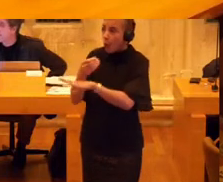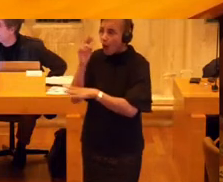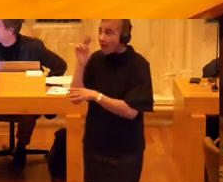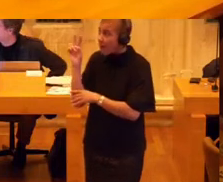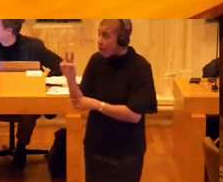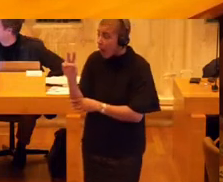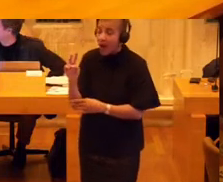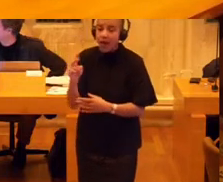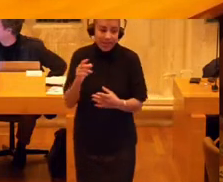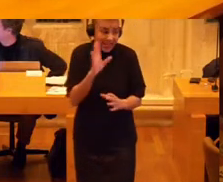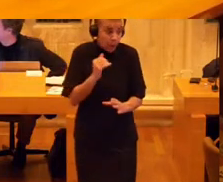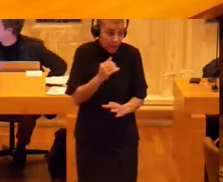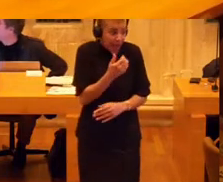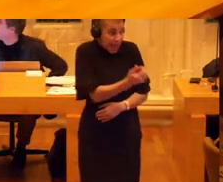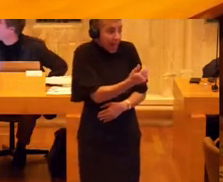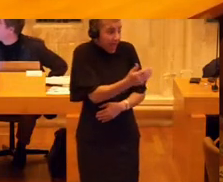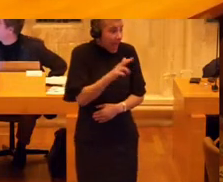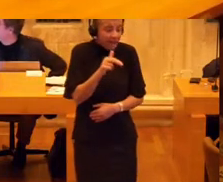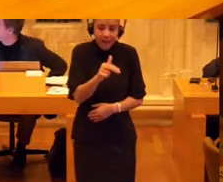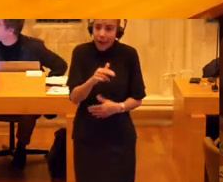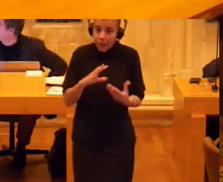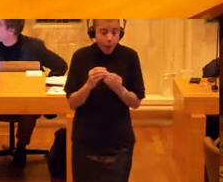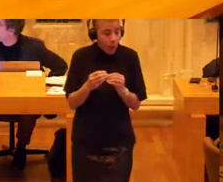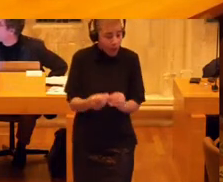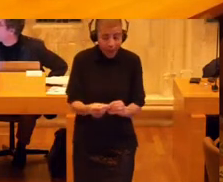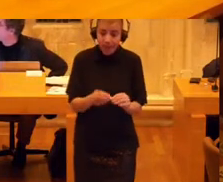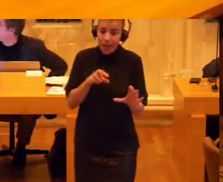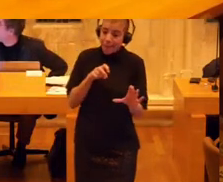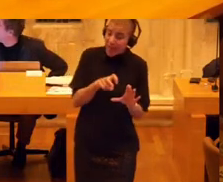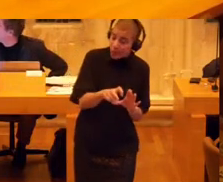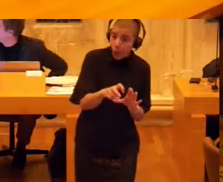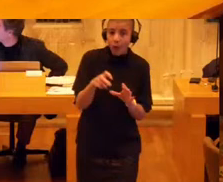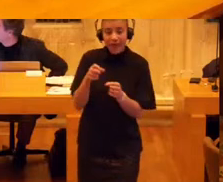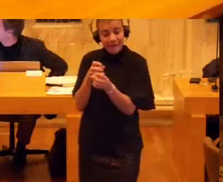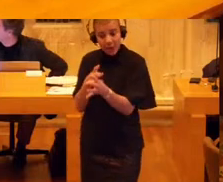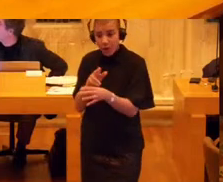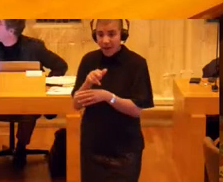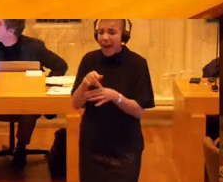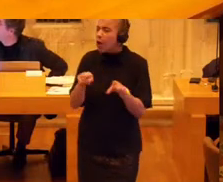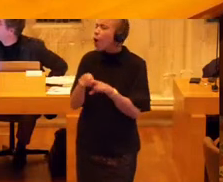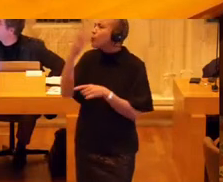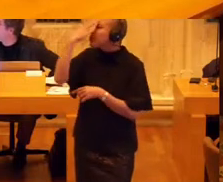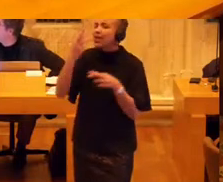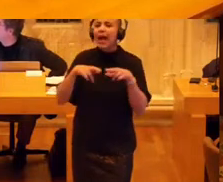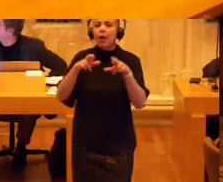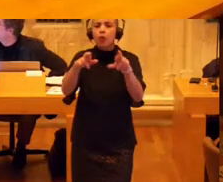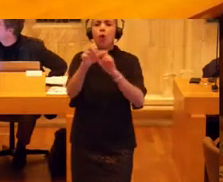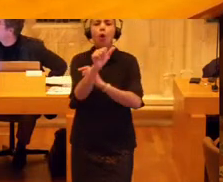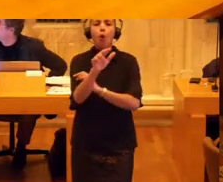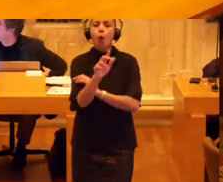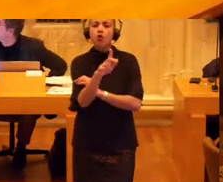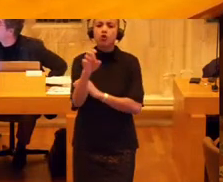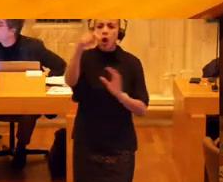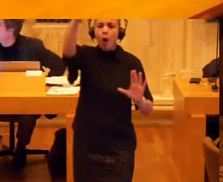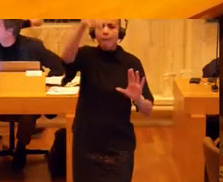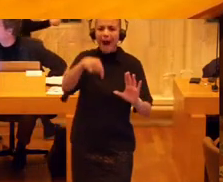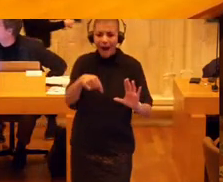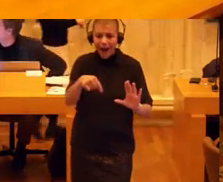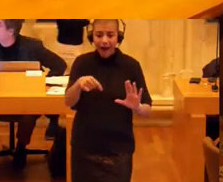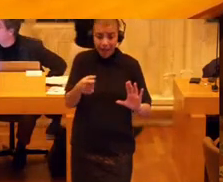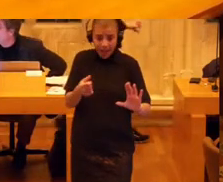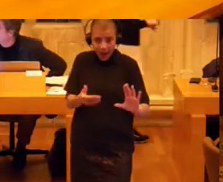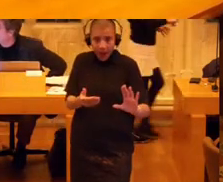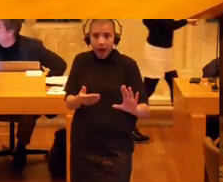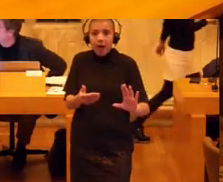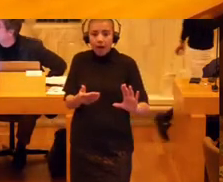conflit à venir entre les piétons et les vélos. De la même façon qu'en bas de la rue d'Auge. En bas de la rue d'Auge, les piétons et les cyclistes